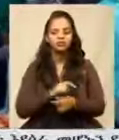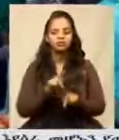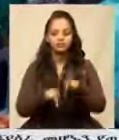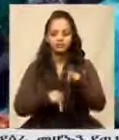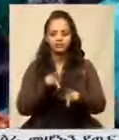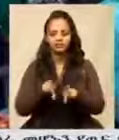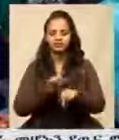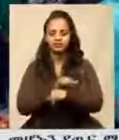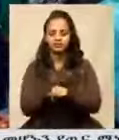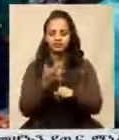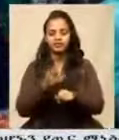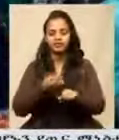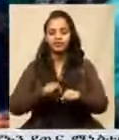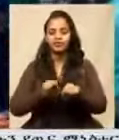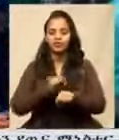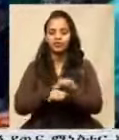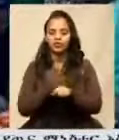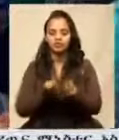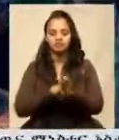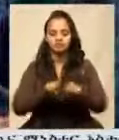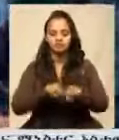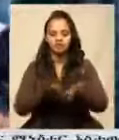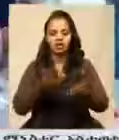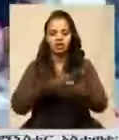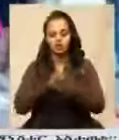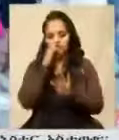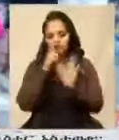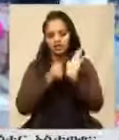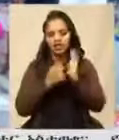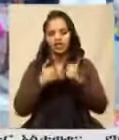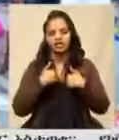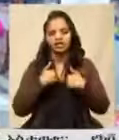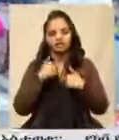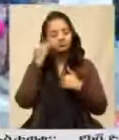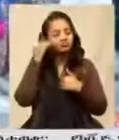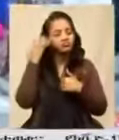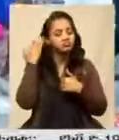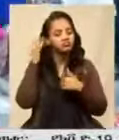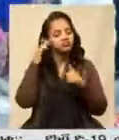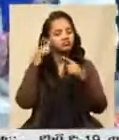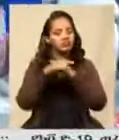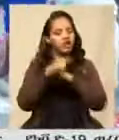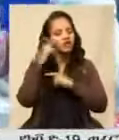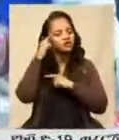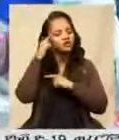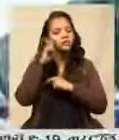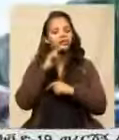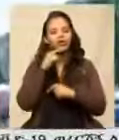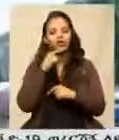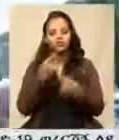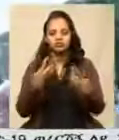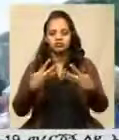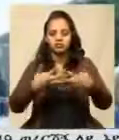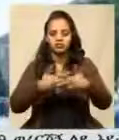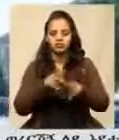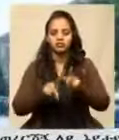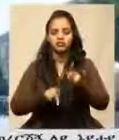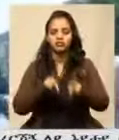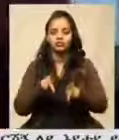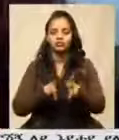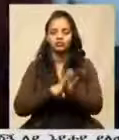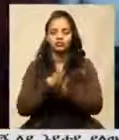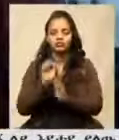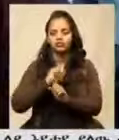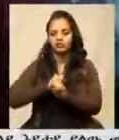ማህበረሰቡ በኮቪድ-19 ኮሮና ቫይረስ ወረርሽኝ ላይ እያሳየ ያለው ቸልተኝነትና መዘናጋት አሳሳቢ ነው ያሉት አስተባባሪው፣ ህብረተሰቡ